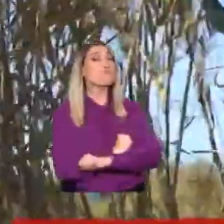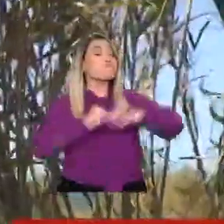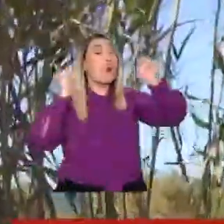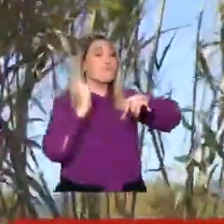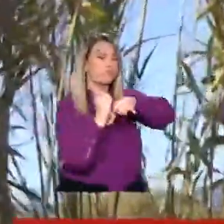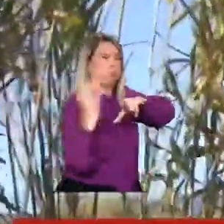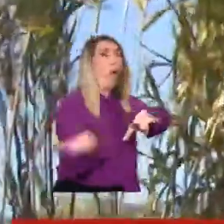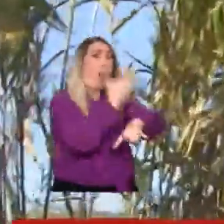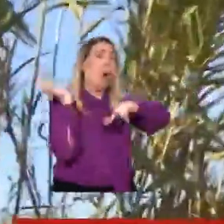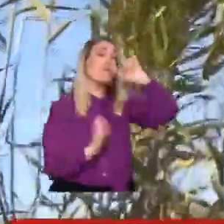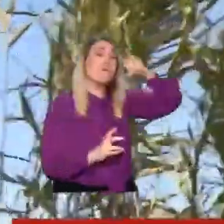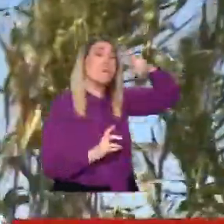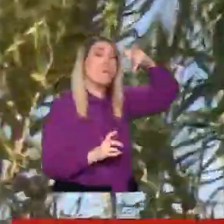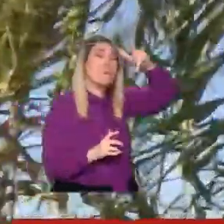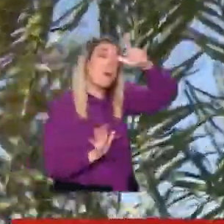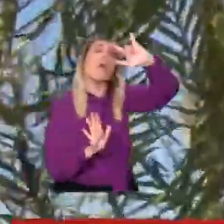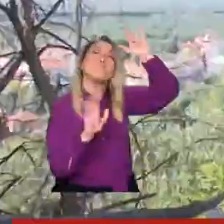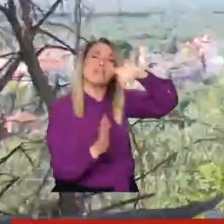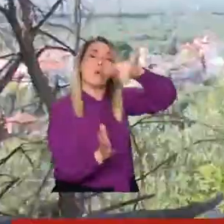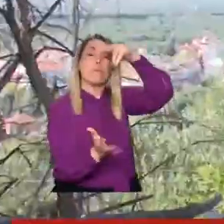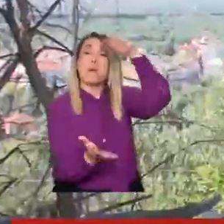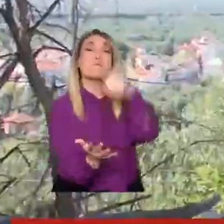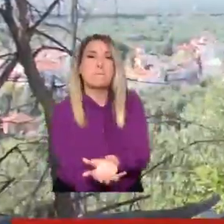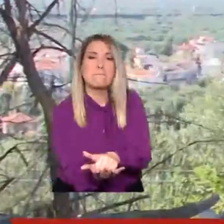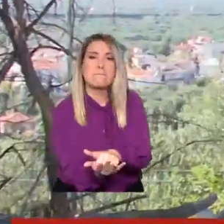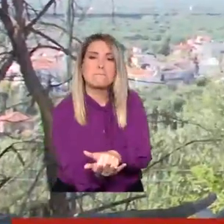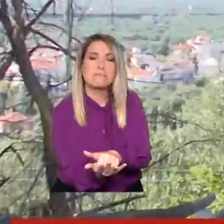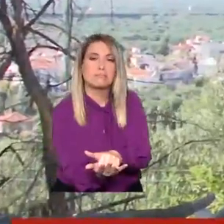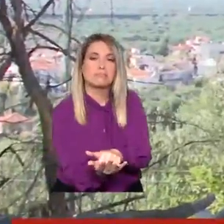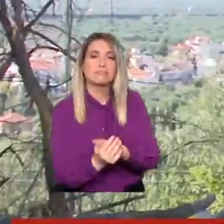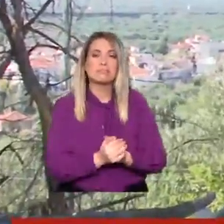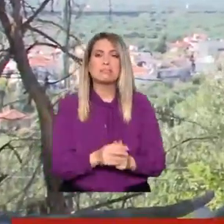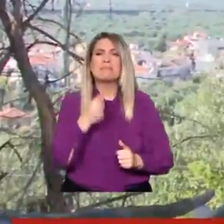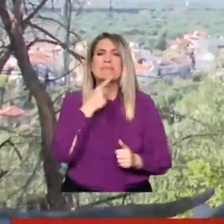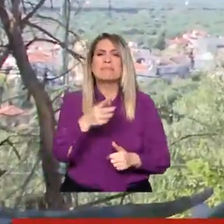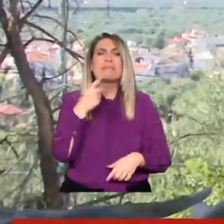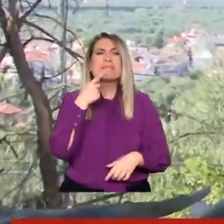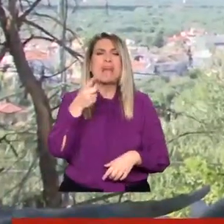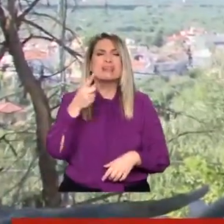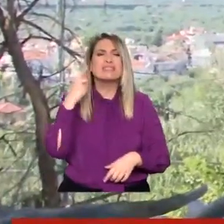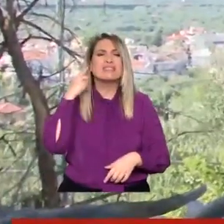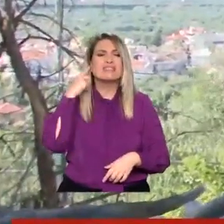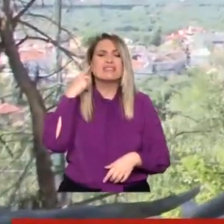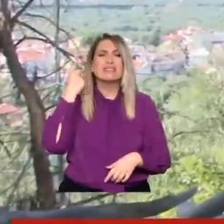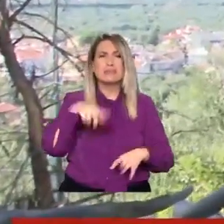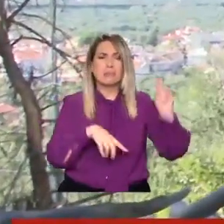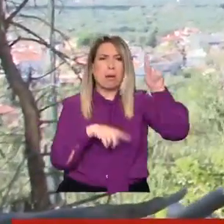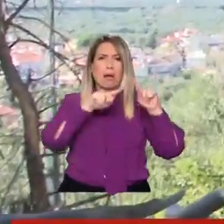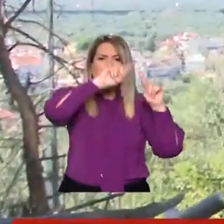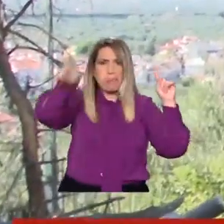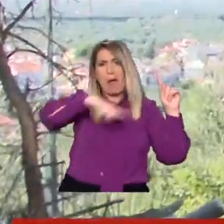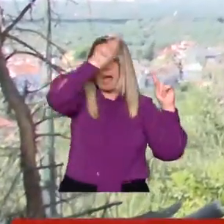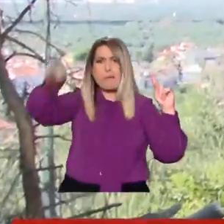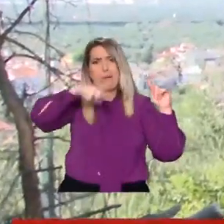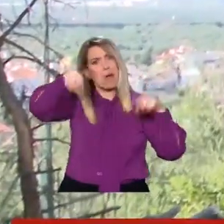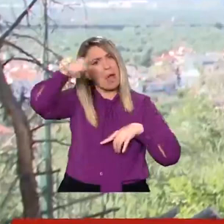σύννεφο καπνού να απλώνεται στον ουρανό της πόλης. Έκανε ένα ρολ, μια περιστροφή εν ολίγης. Και αυτή η περιστροφή ήταν προς τα